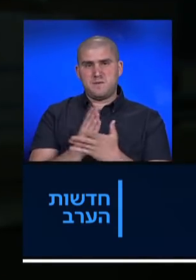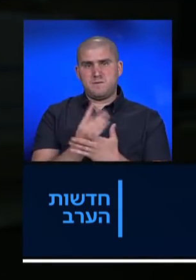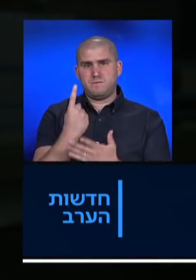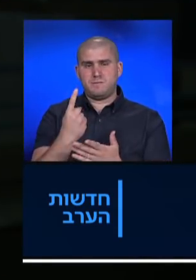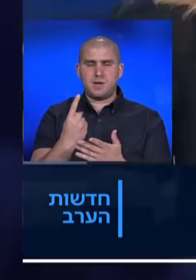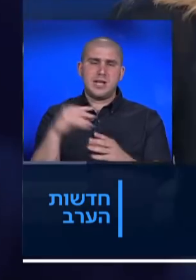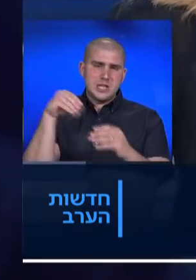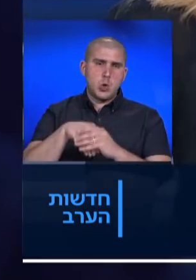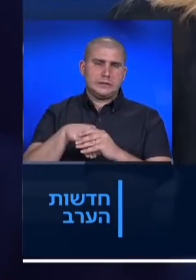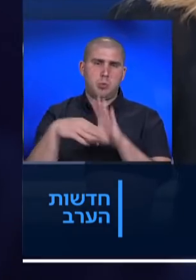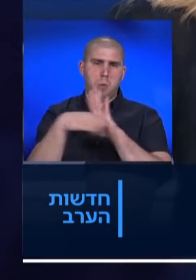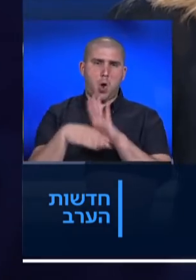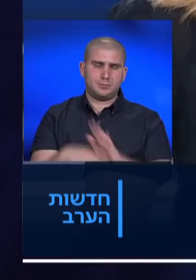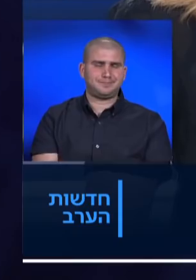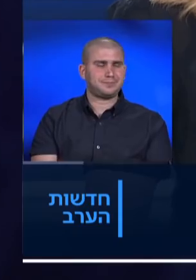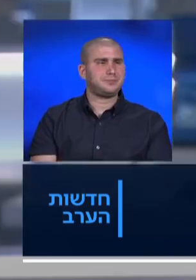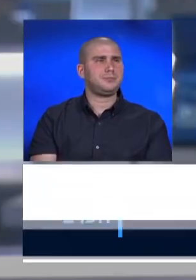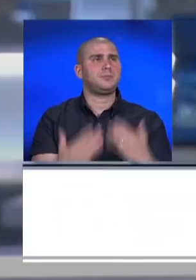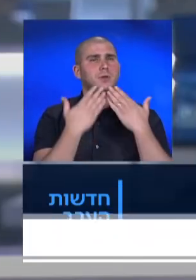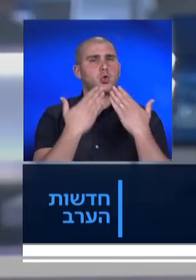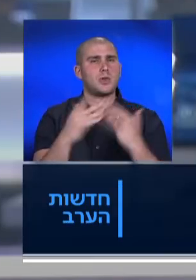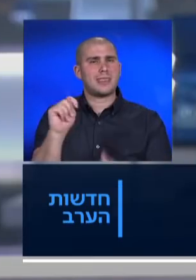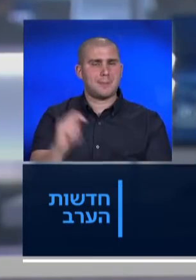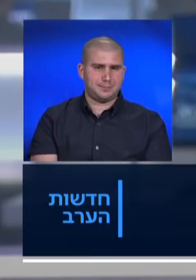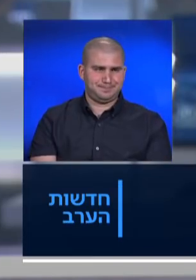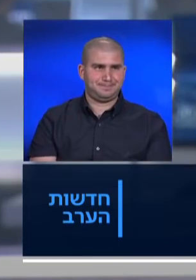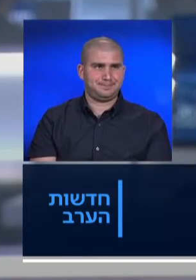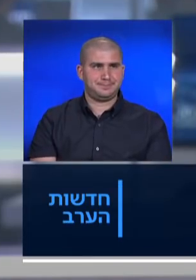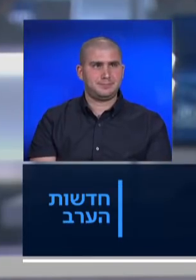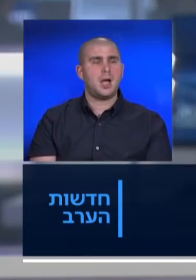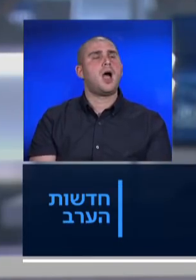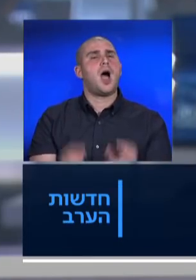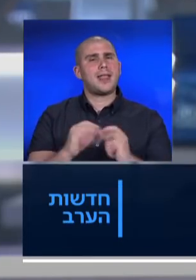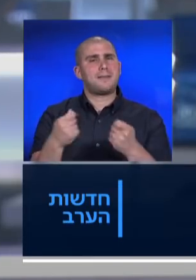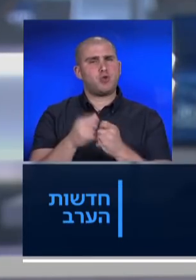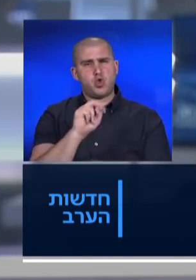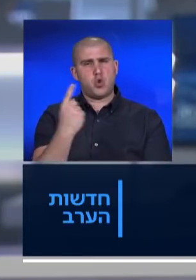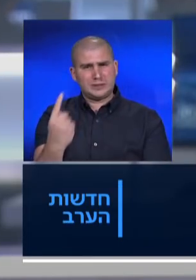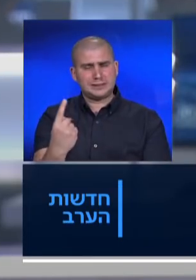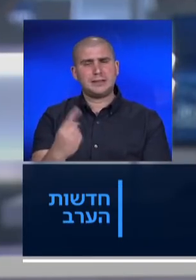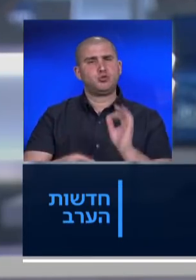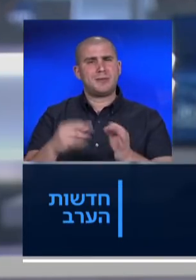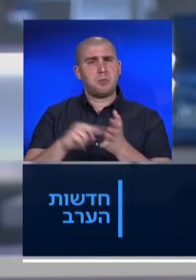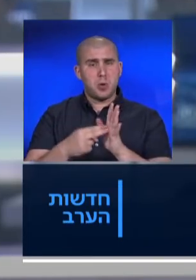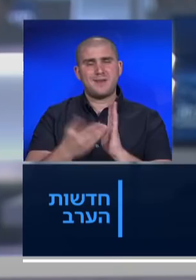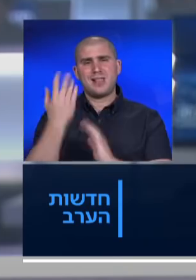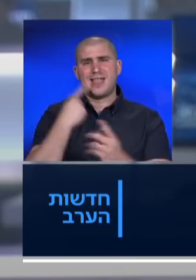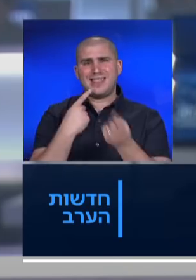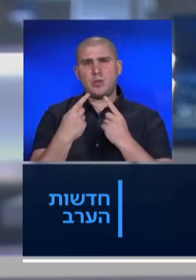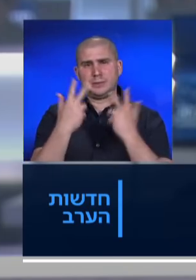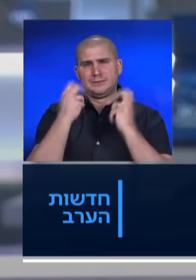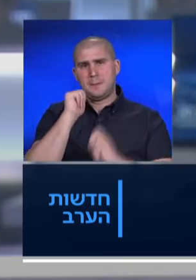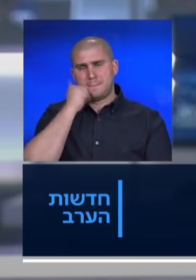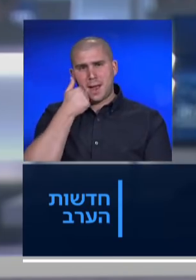בחוק. תודה רבה, תמר. עדיין בעניין הזה המשפטי-פוליטי ולקראת הדיונים הצפויים מחר בבג"ץ על